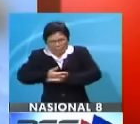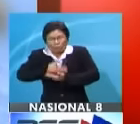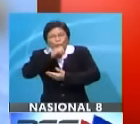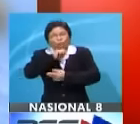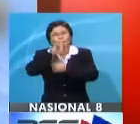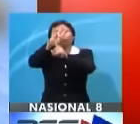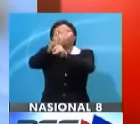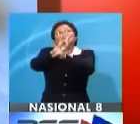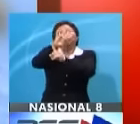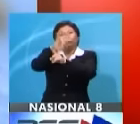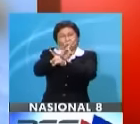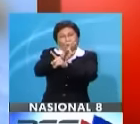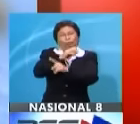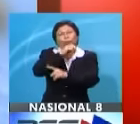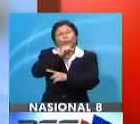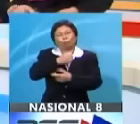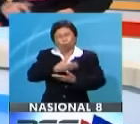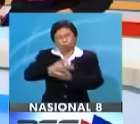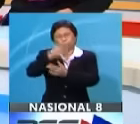7 bulan.